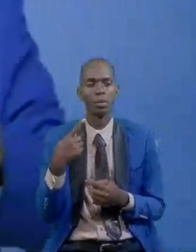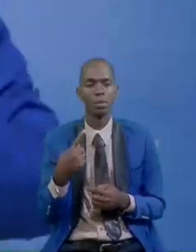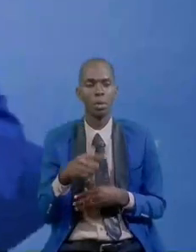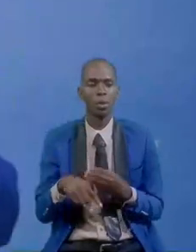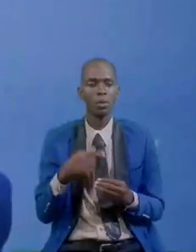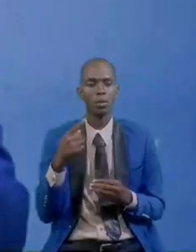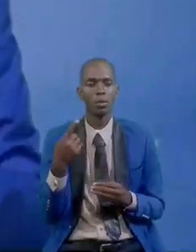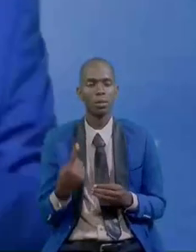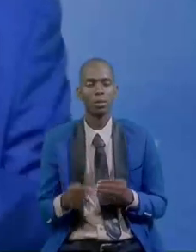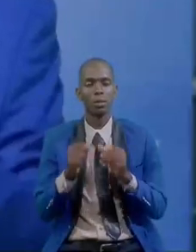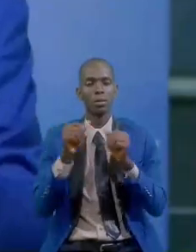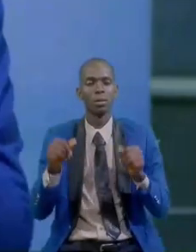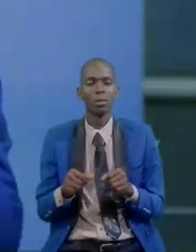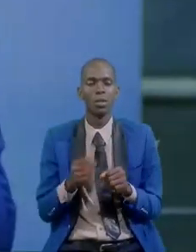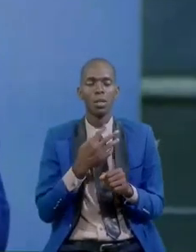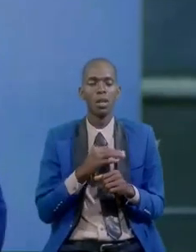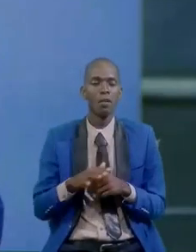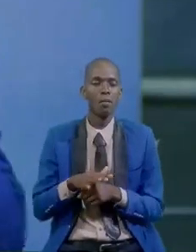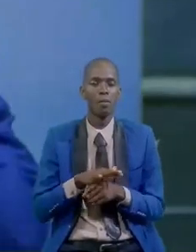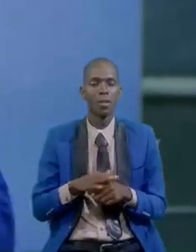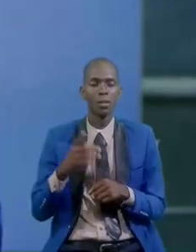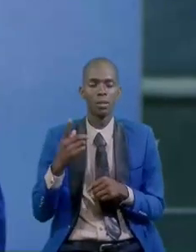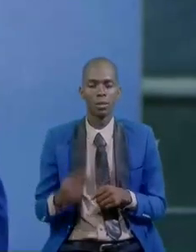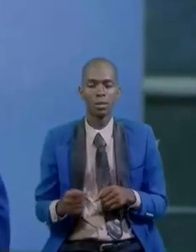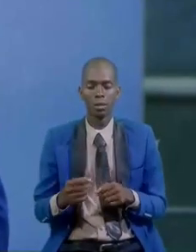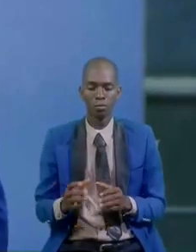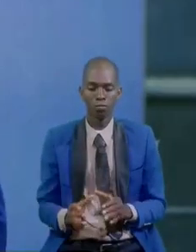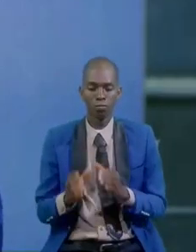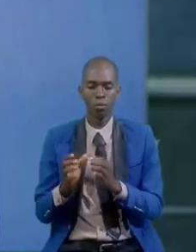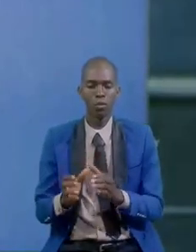Et l'on remplit aussi d'eau le fossé.